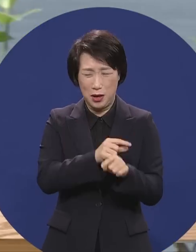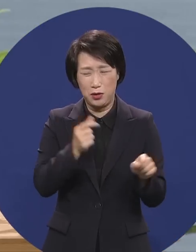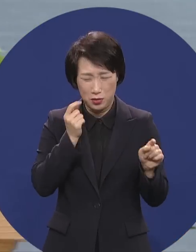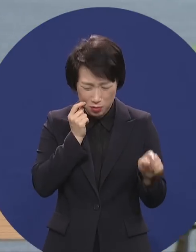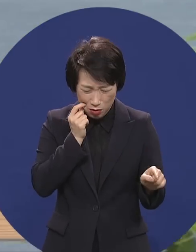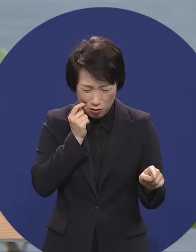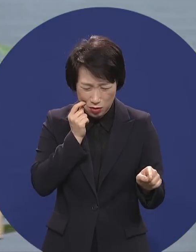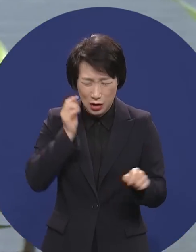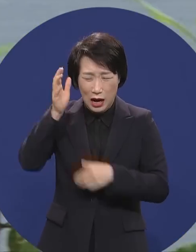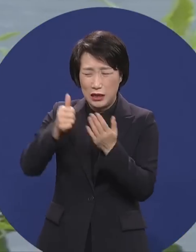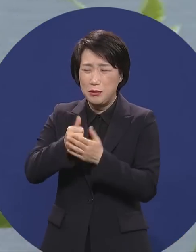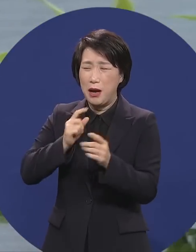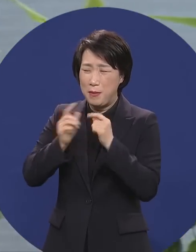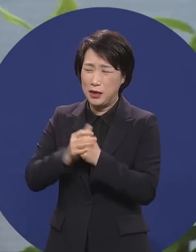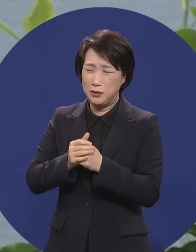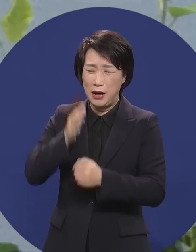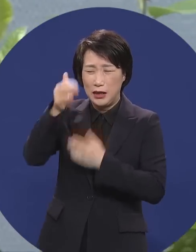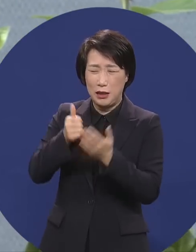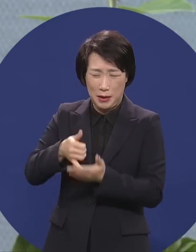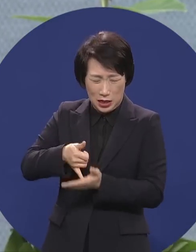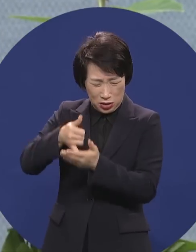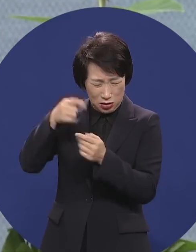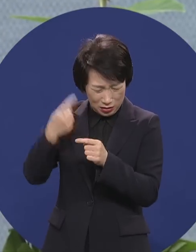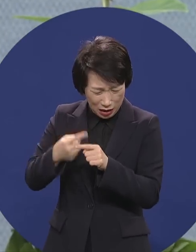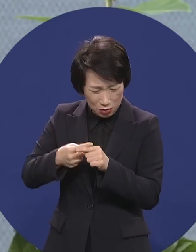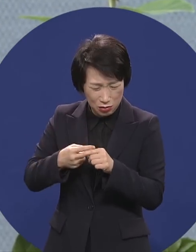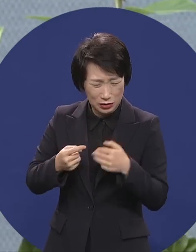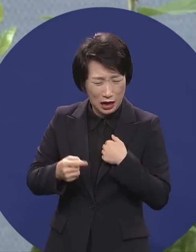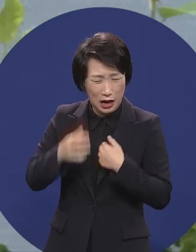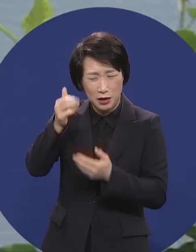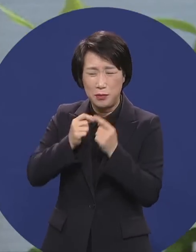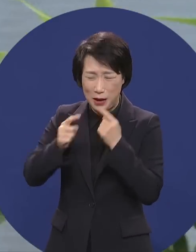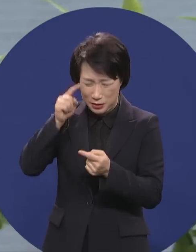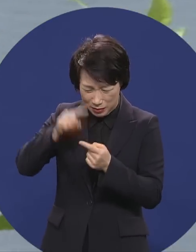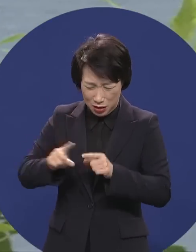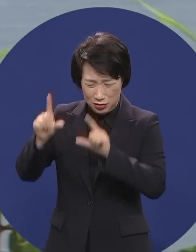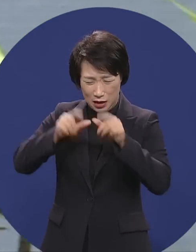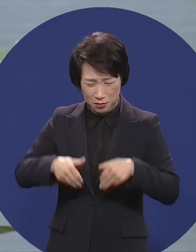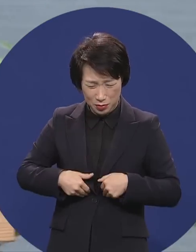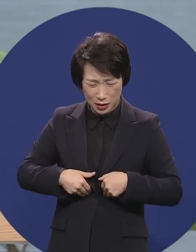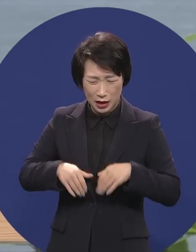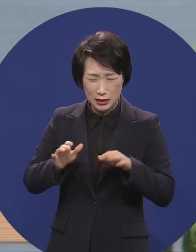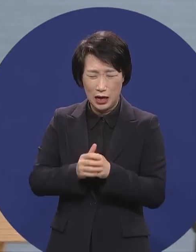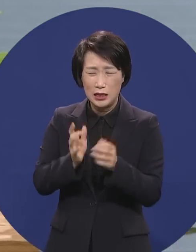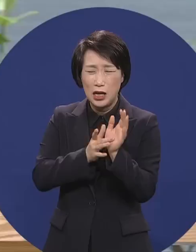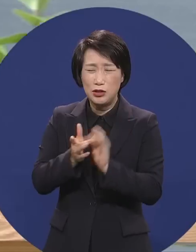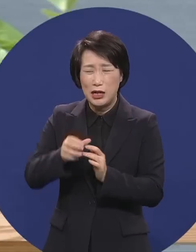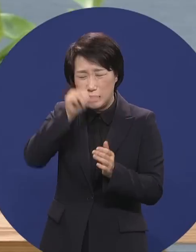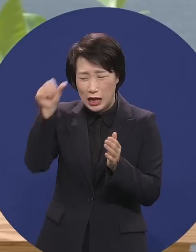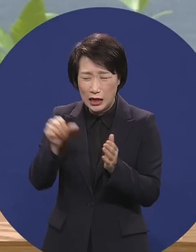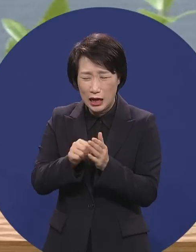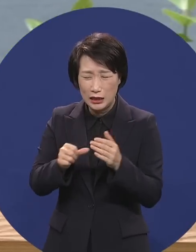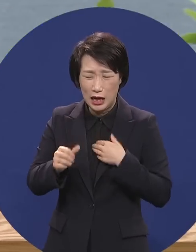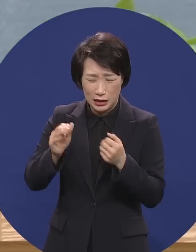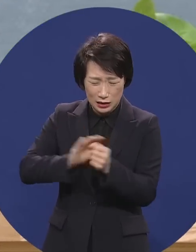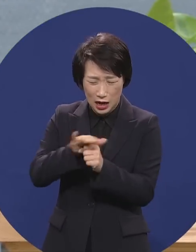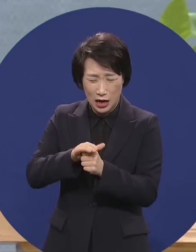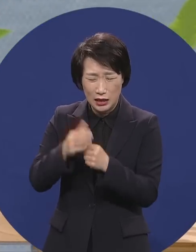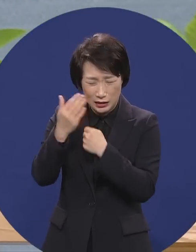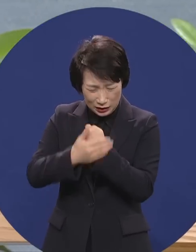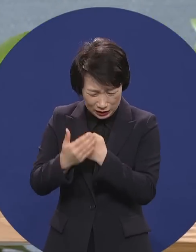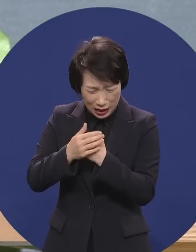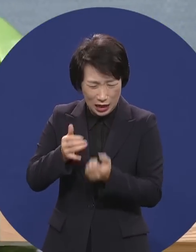없다. 하나님의 말씀은 하나님의 인격이니 나는 그 말씀대로 살아야 하고, 예수님의 생애는 날 사랑하신